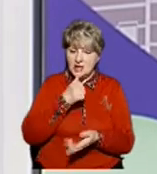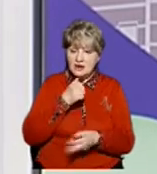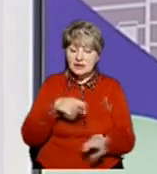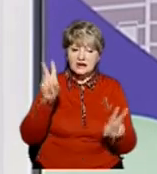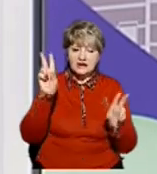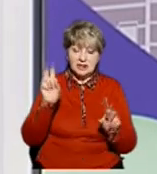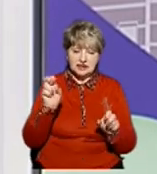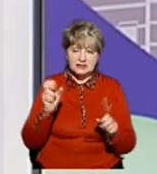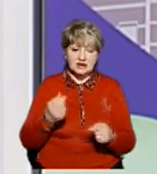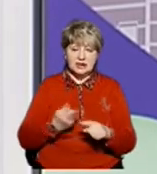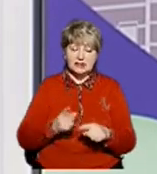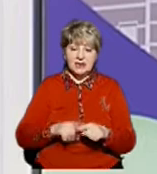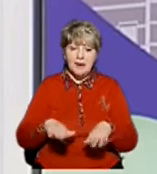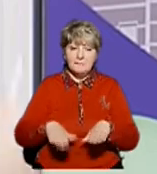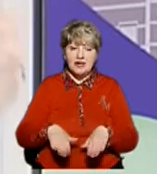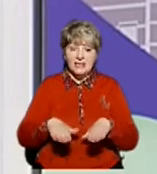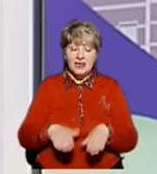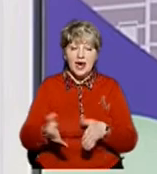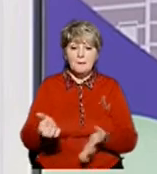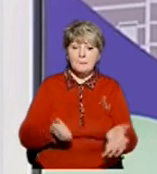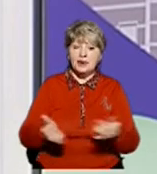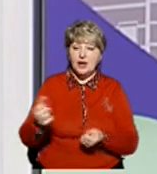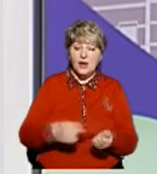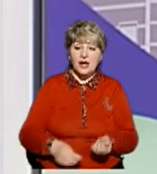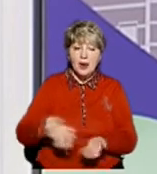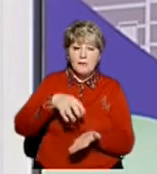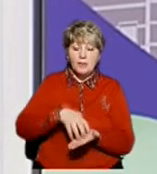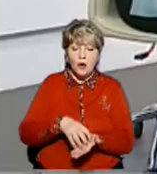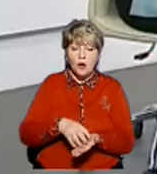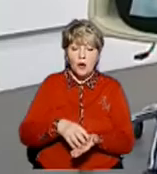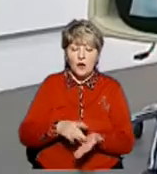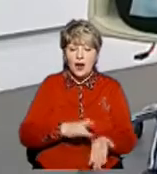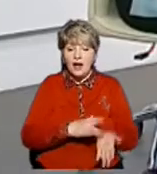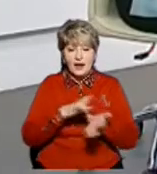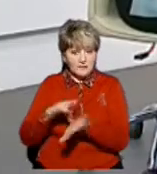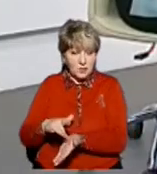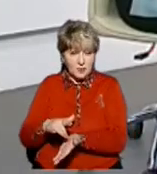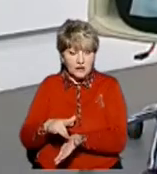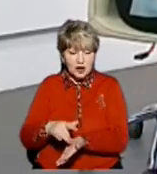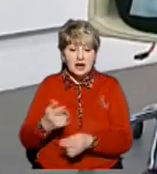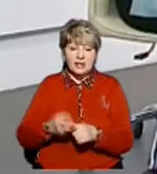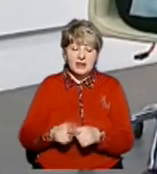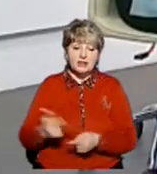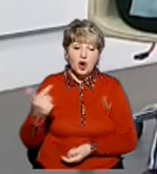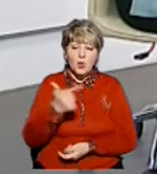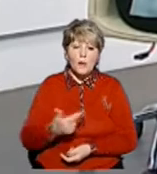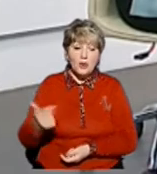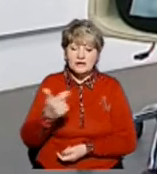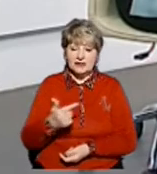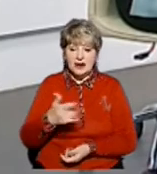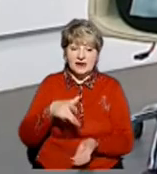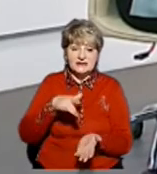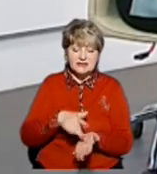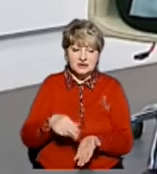називається це місце, це приймальний пункт евакуації. Ми назвали для зручності гуманітарний, єдиний